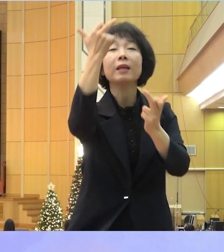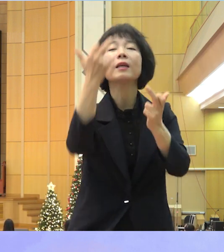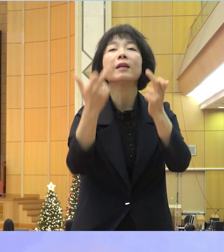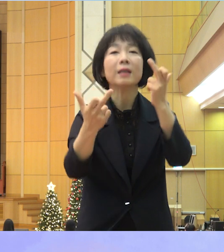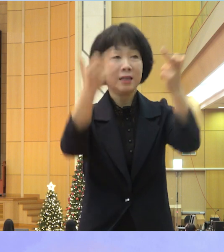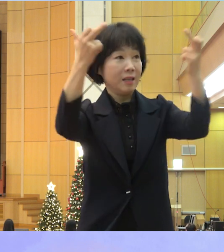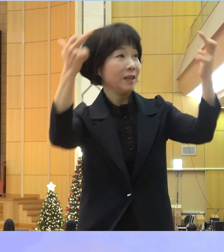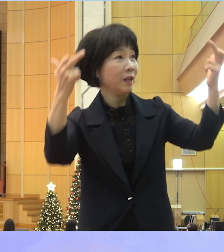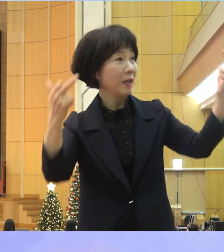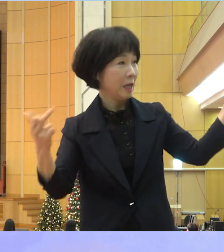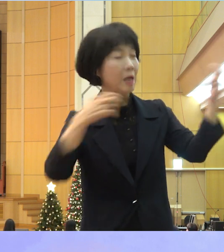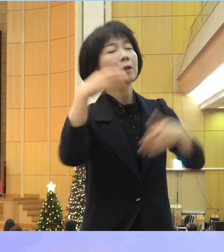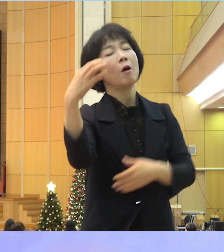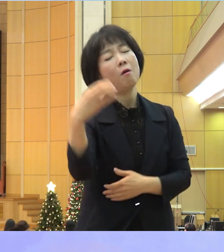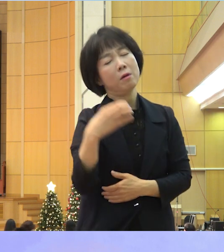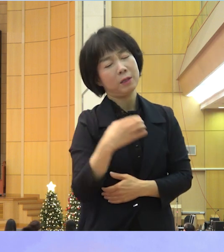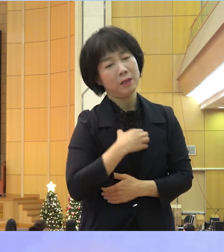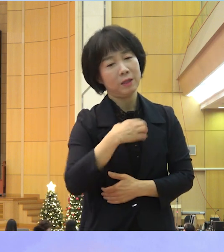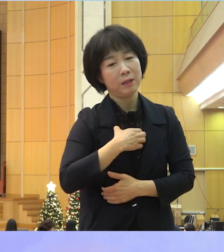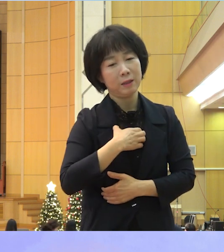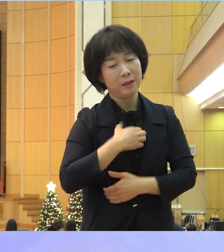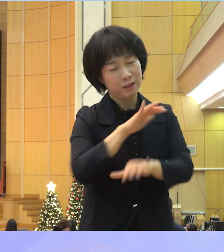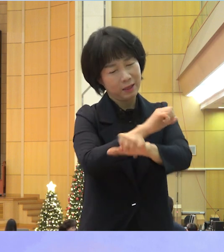높은 산이